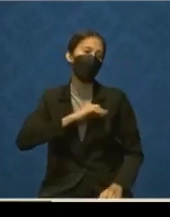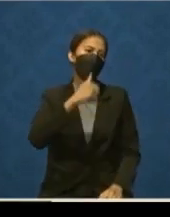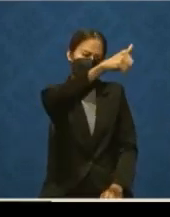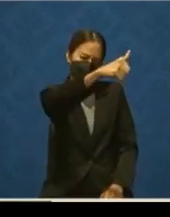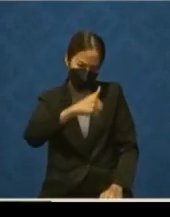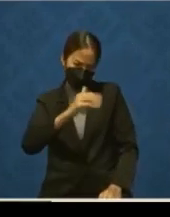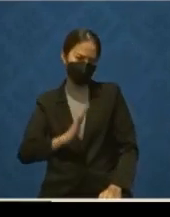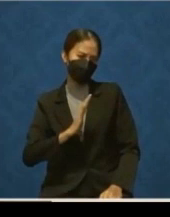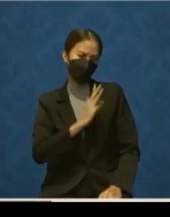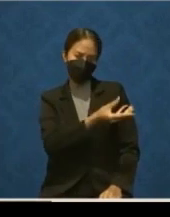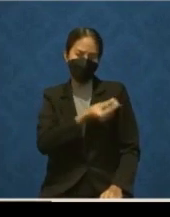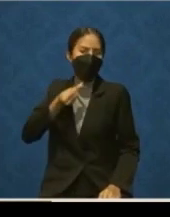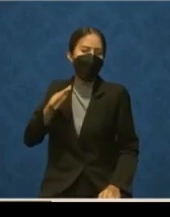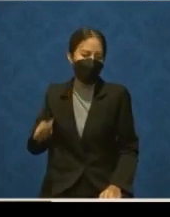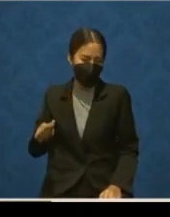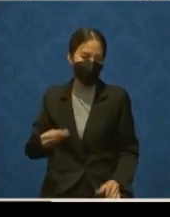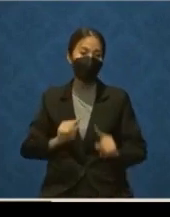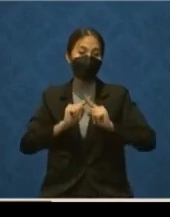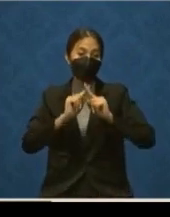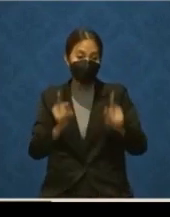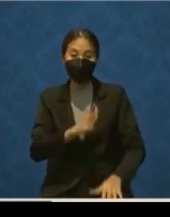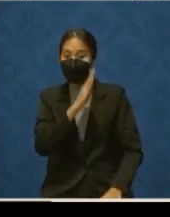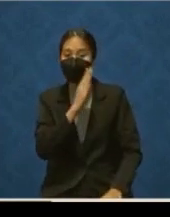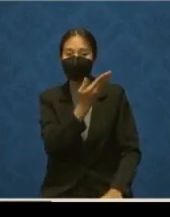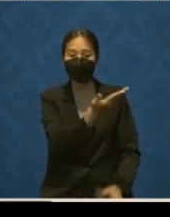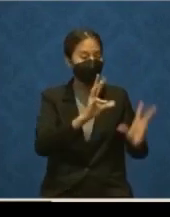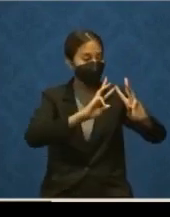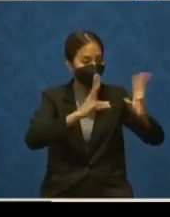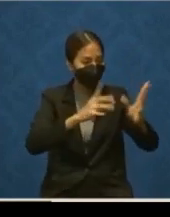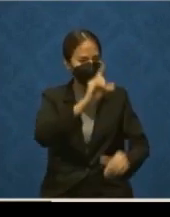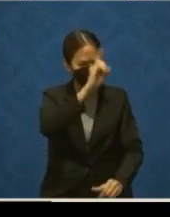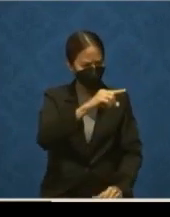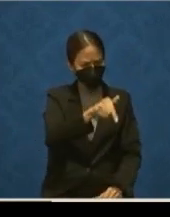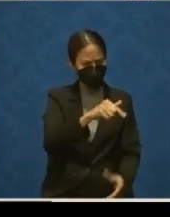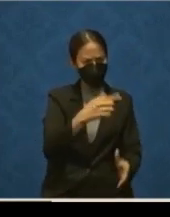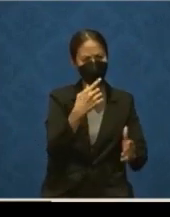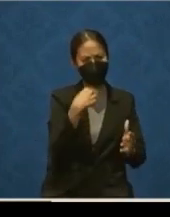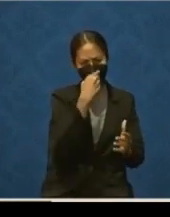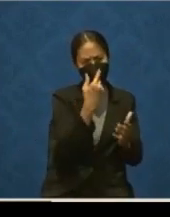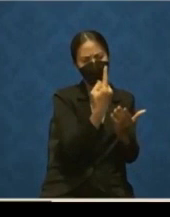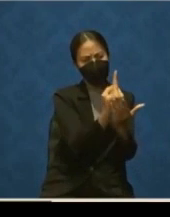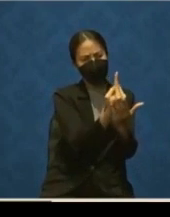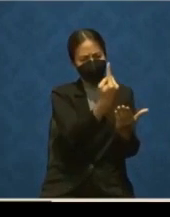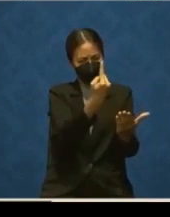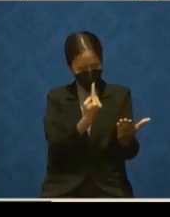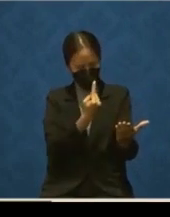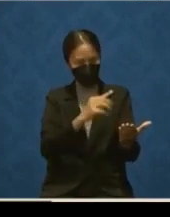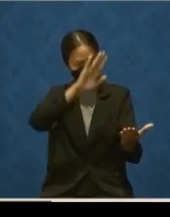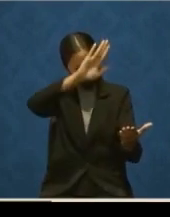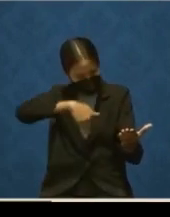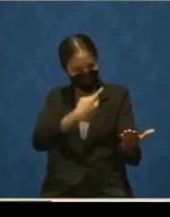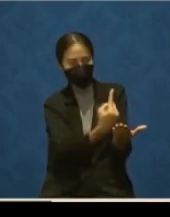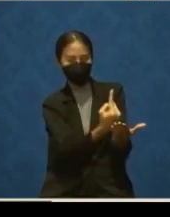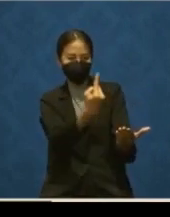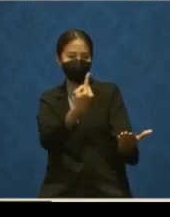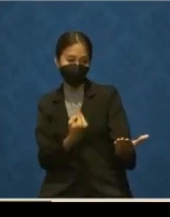อยแต่ไม่เป็นไรถึงว่าท่านจะติดภารกิจท่านก็ต้องมอบหมายบุคคลใดที่สามารถจะมาตอบได้นะครับอย่